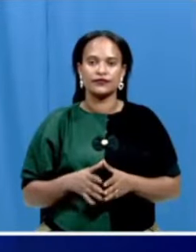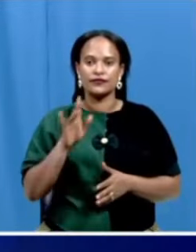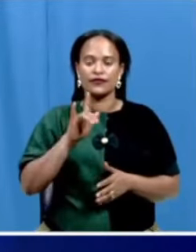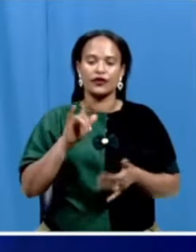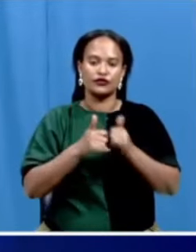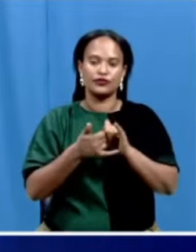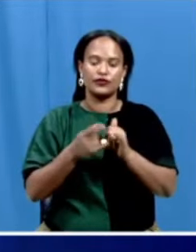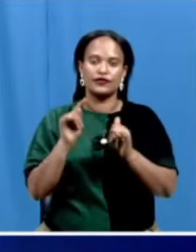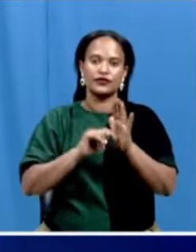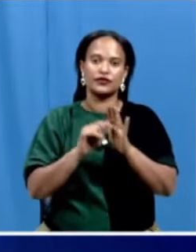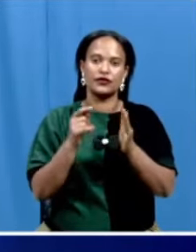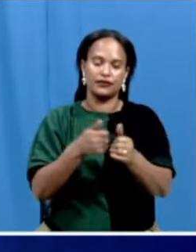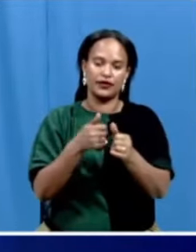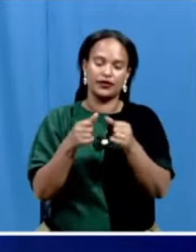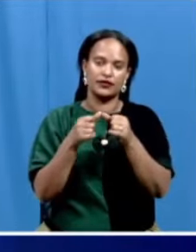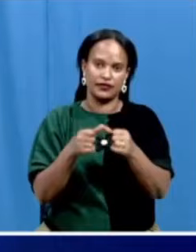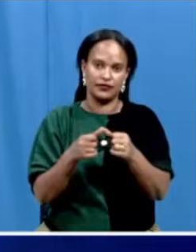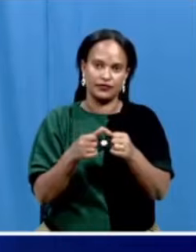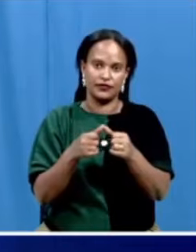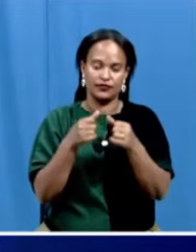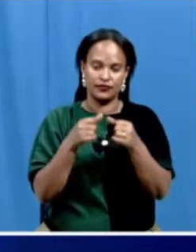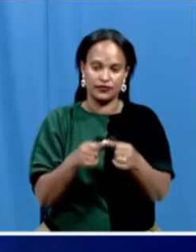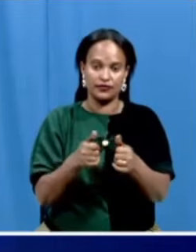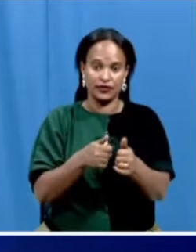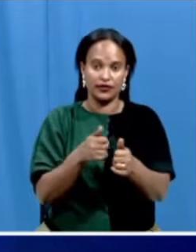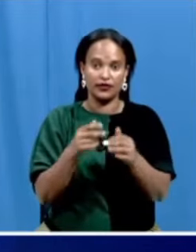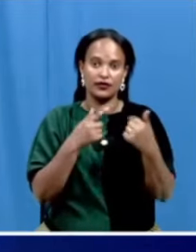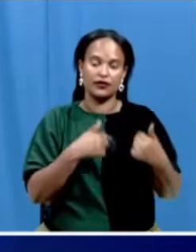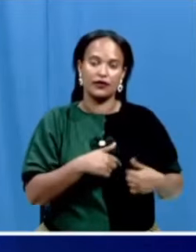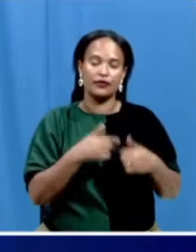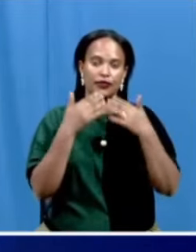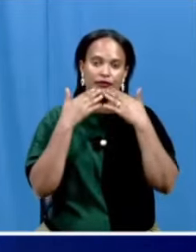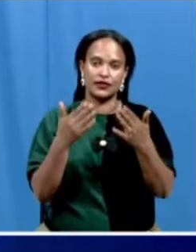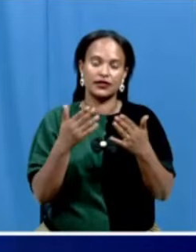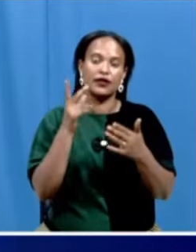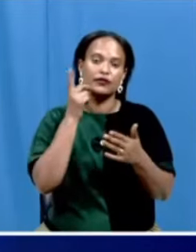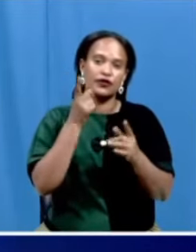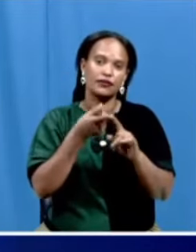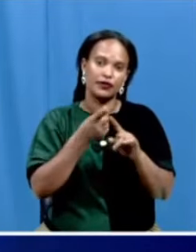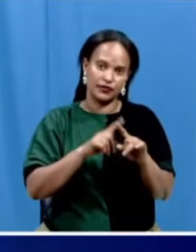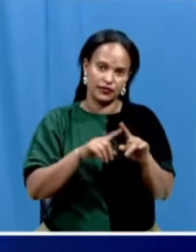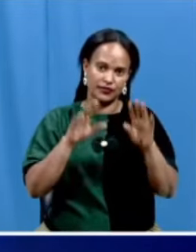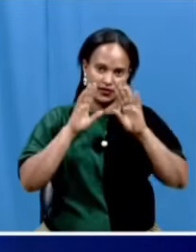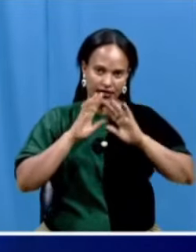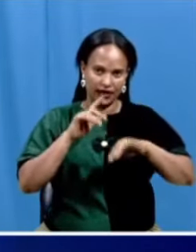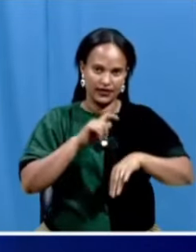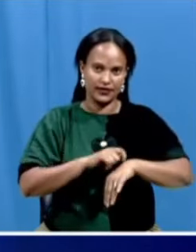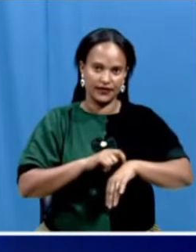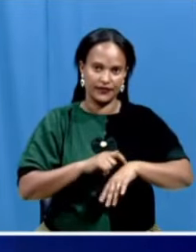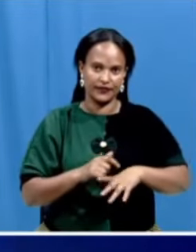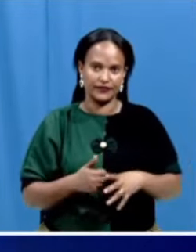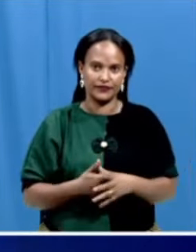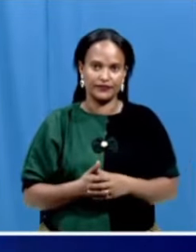ዜናታት ስፖርት ቴሌቭዥን ትግራይ ኣብ ምክትፃል ፀኒሕኹም ንዝነበረኩም ምክትፃል ካብ ልቢ መስጊነ ናብ ኢየሩሳሌም ክመልሰኩም ሰናይ ግዜ